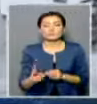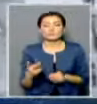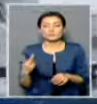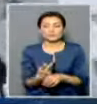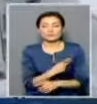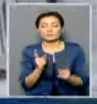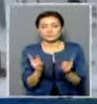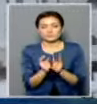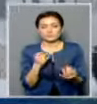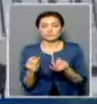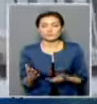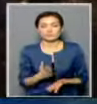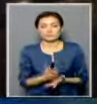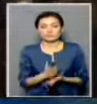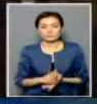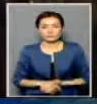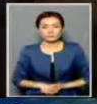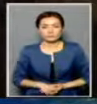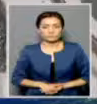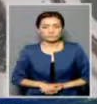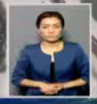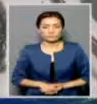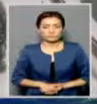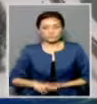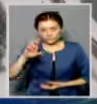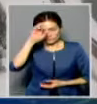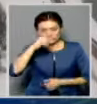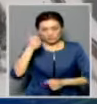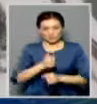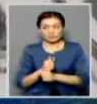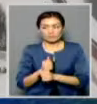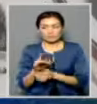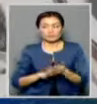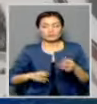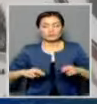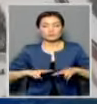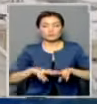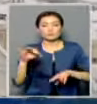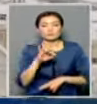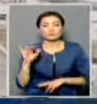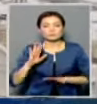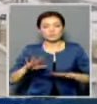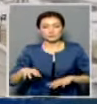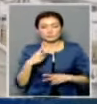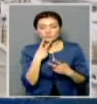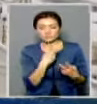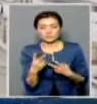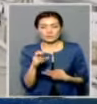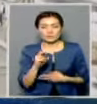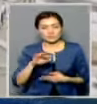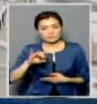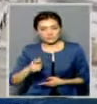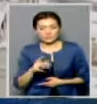мәрте бет-бе-бет жүздесіп отыр. Мемлекет басшылары әуелі ел астанасының тарихи жерлерін аралады. Қазан Кремлі